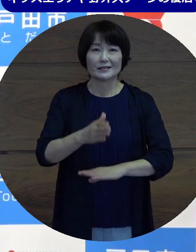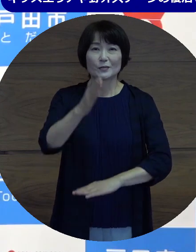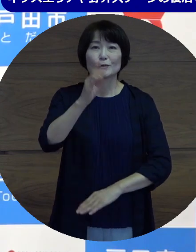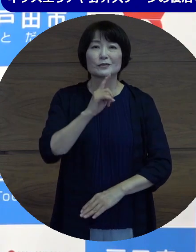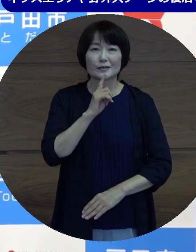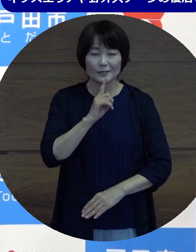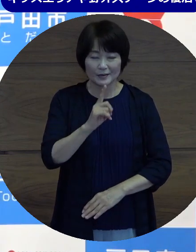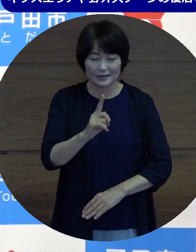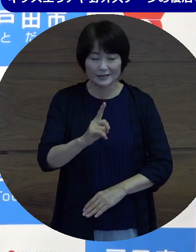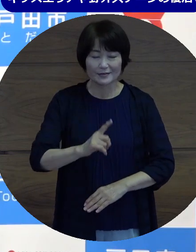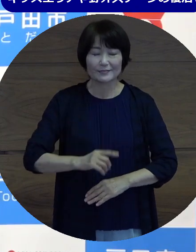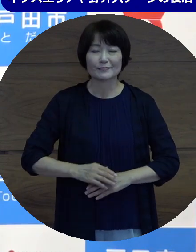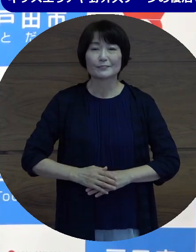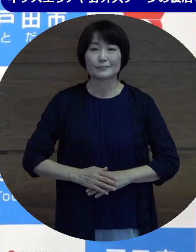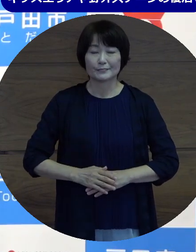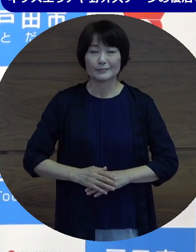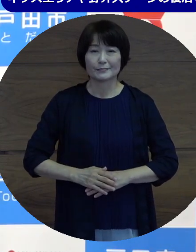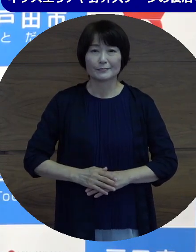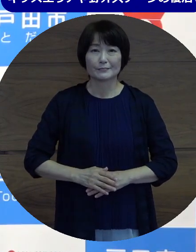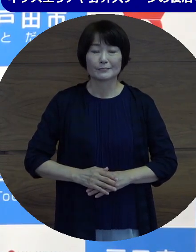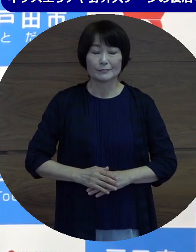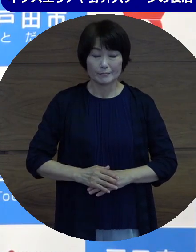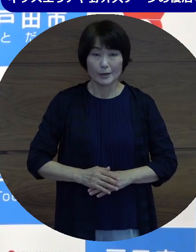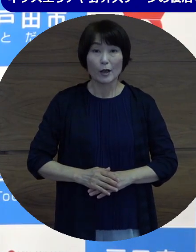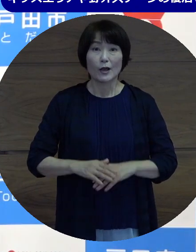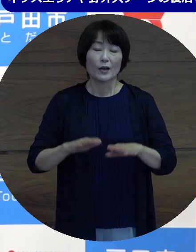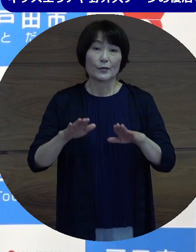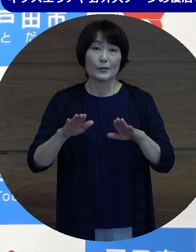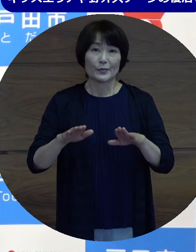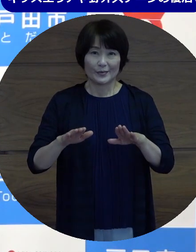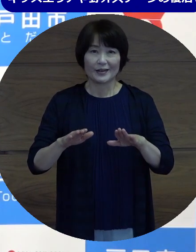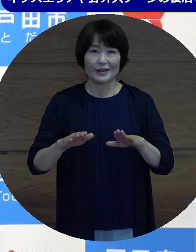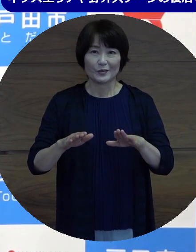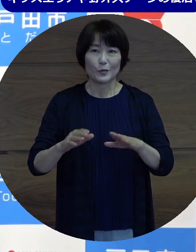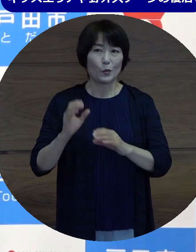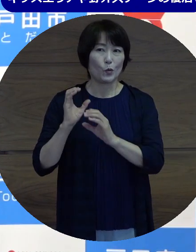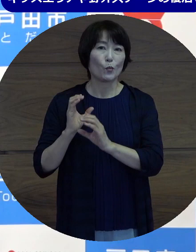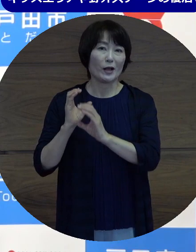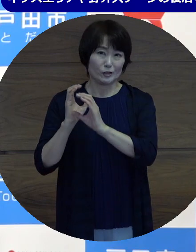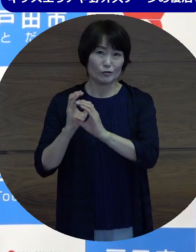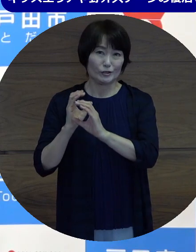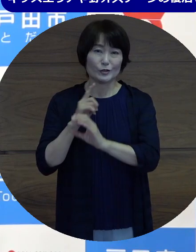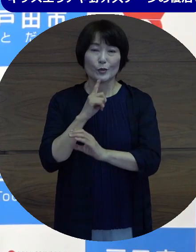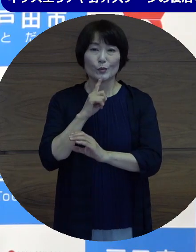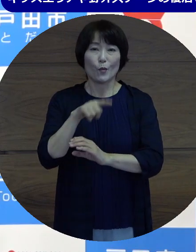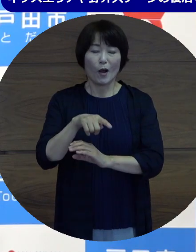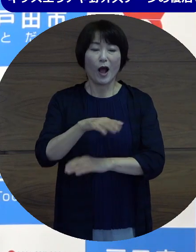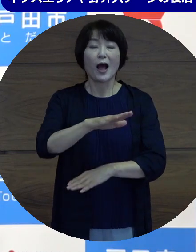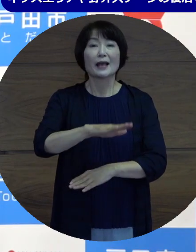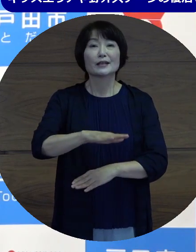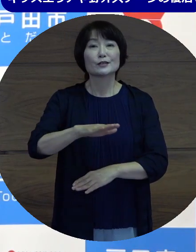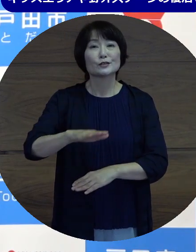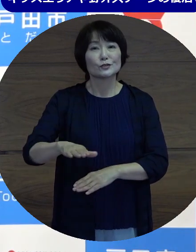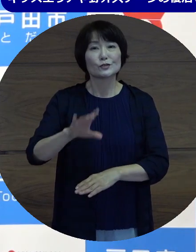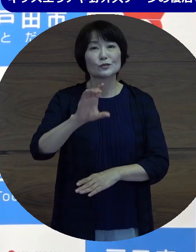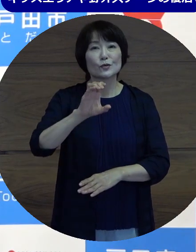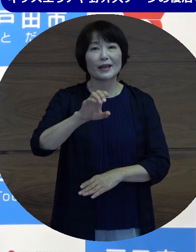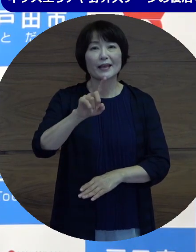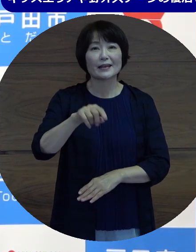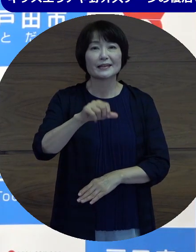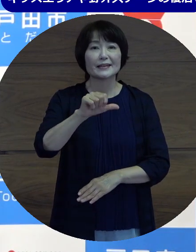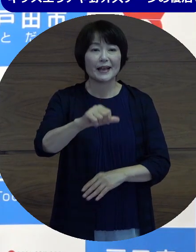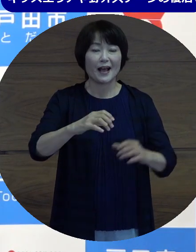。さて、今回のふるさと祭りキッズエリアというものを用意いたしまして